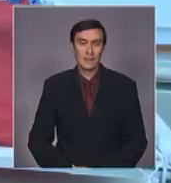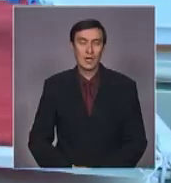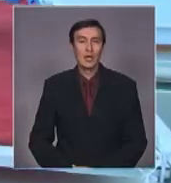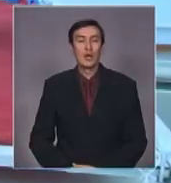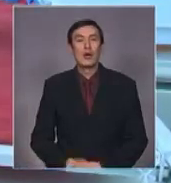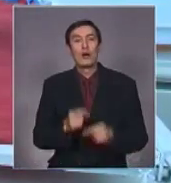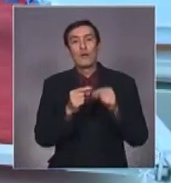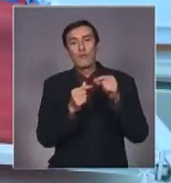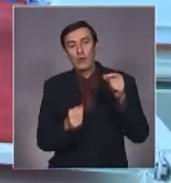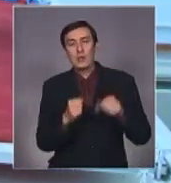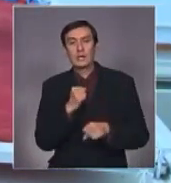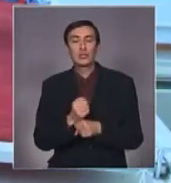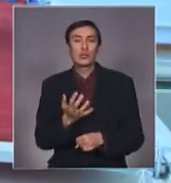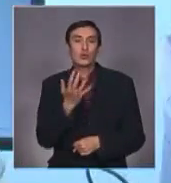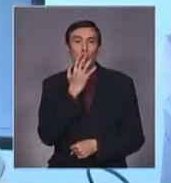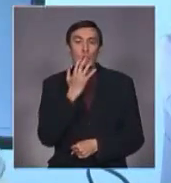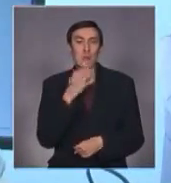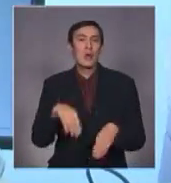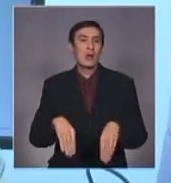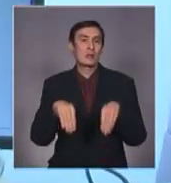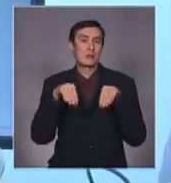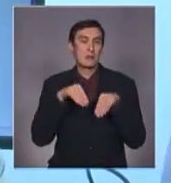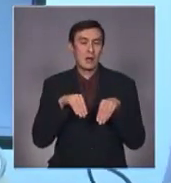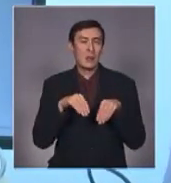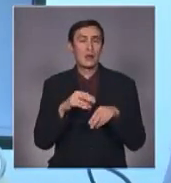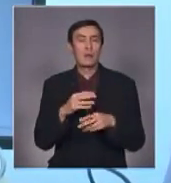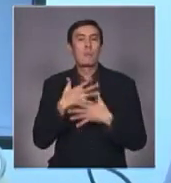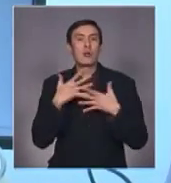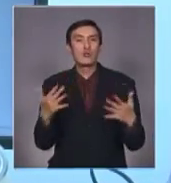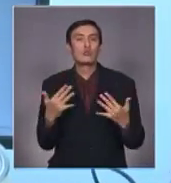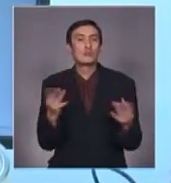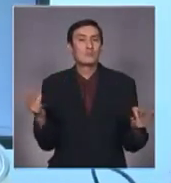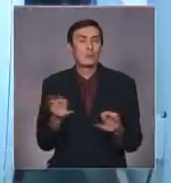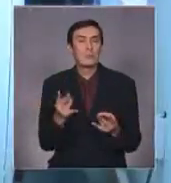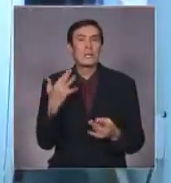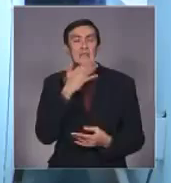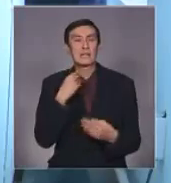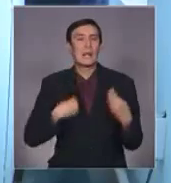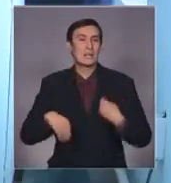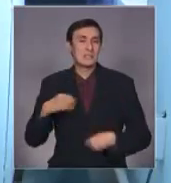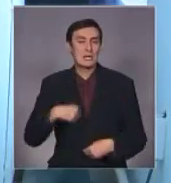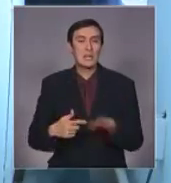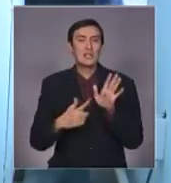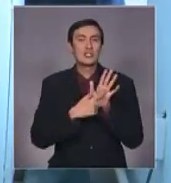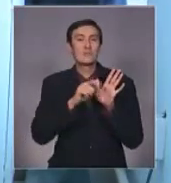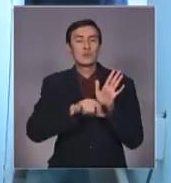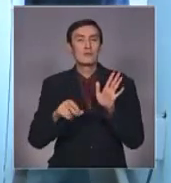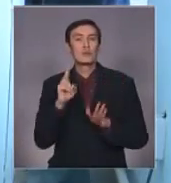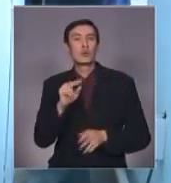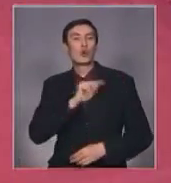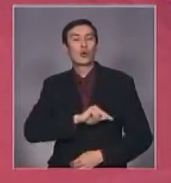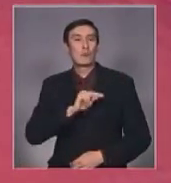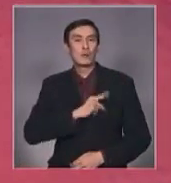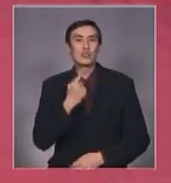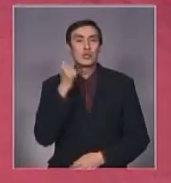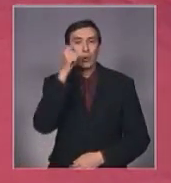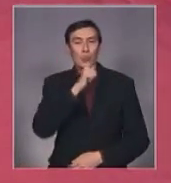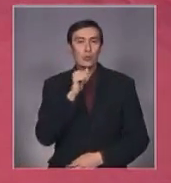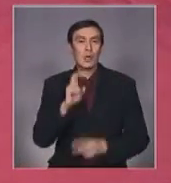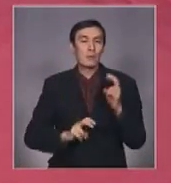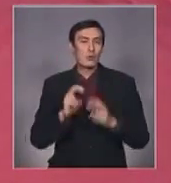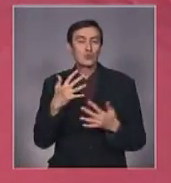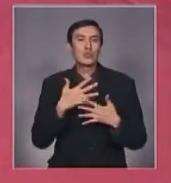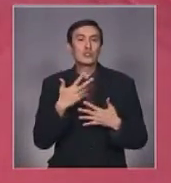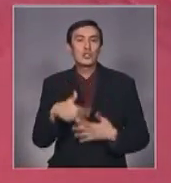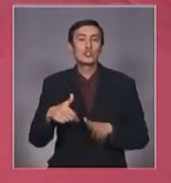Кроме войлока здесь делают и теплые верблюжьи одеяла. Большой спрос на национальные изделия. 7 человек, которые здесь трудятся, за год обработали